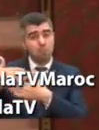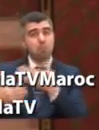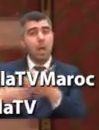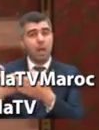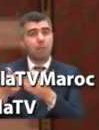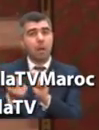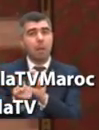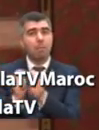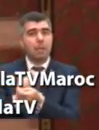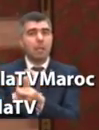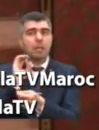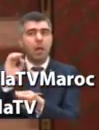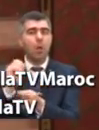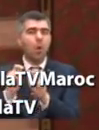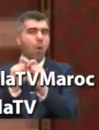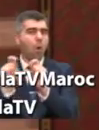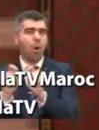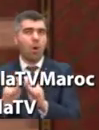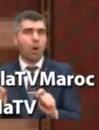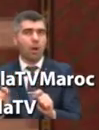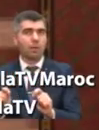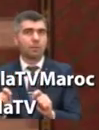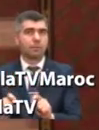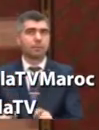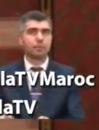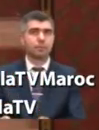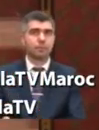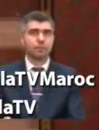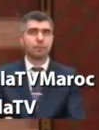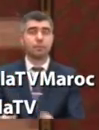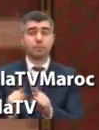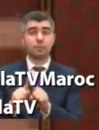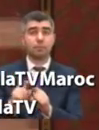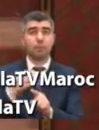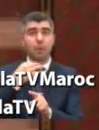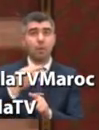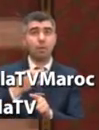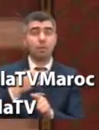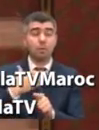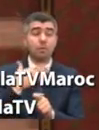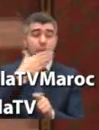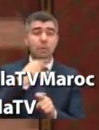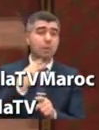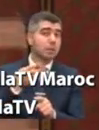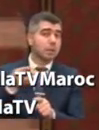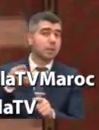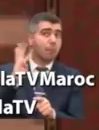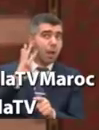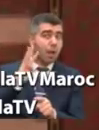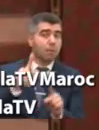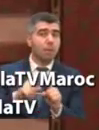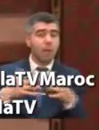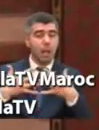وبغى يمشي يدير الثالث راه يرجع للثالث. فباش الساده النواب ما تبقاوش تسمعوا شي كلام من بعد، هذا راه كنمشي انا كنسمع هادشي في المستشفيات، خصني هاد